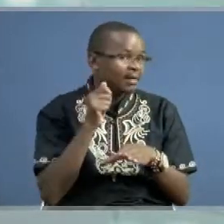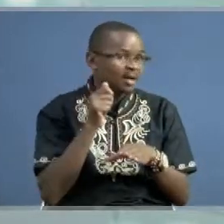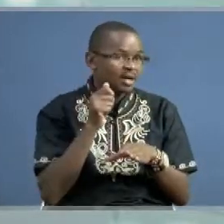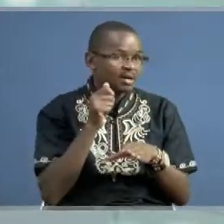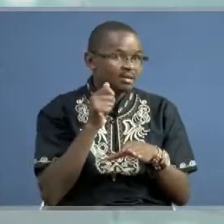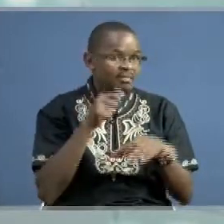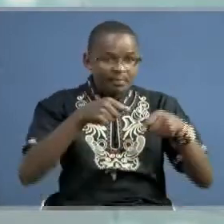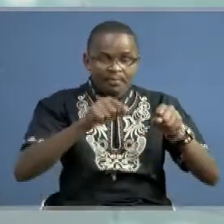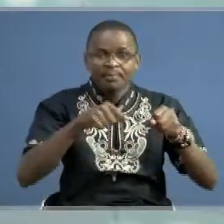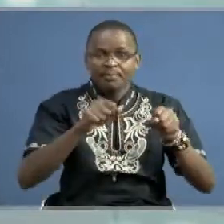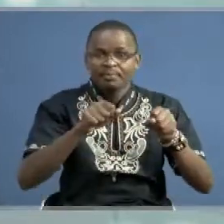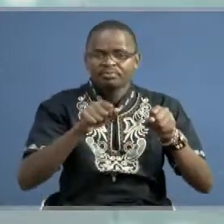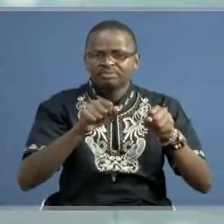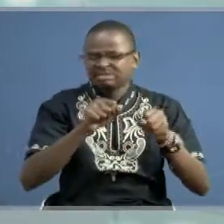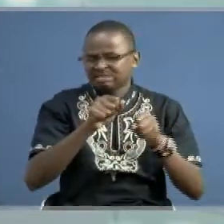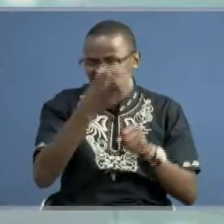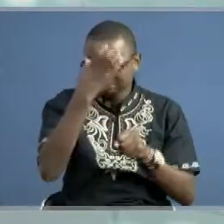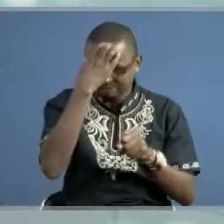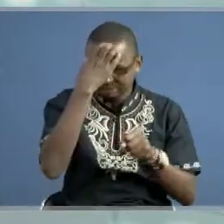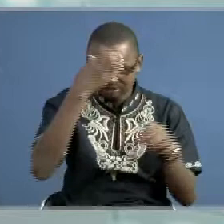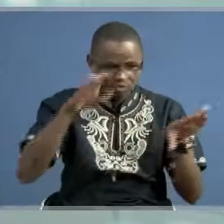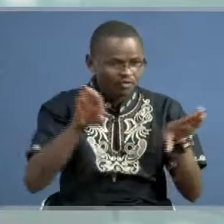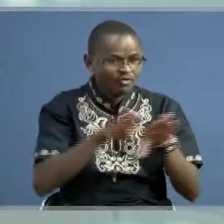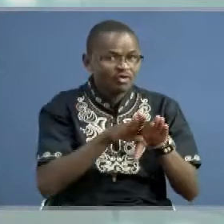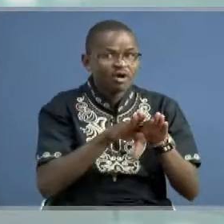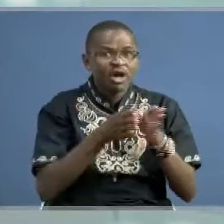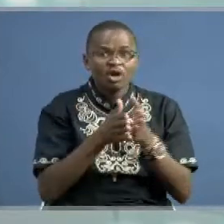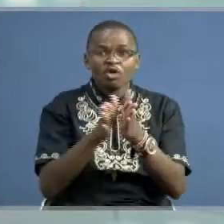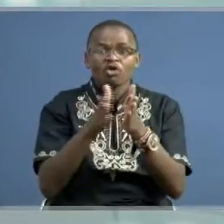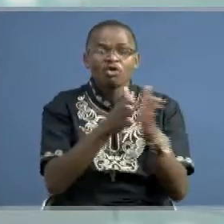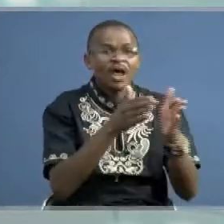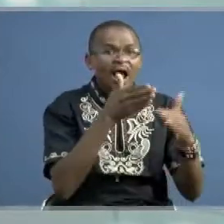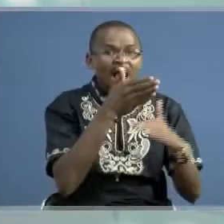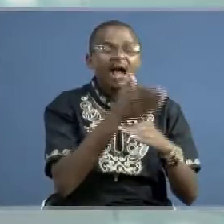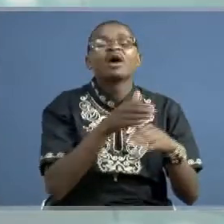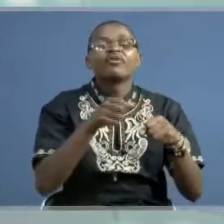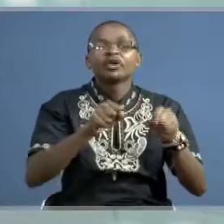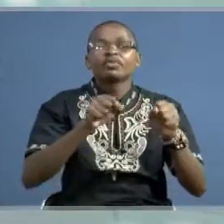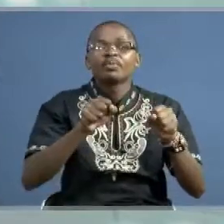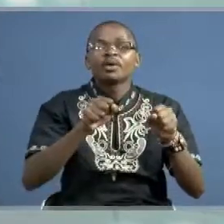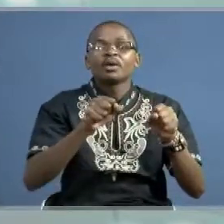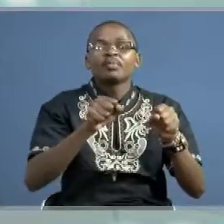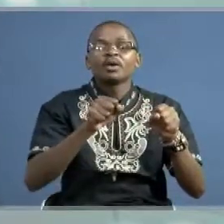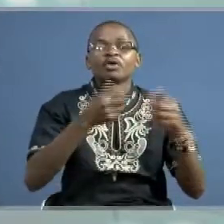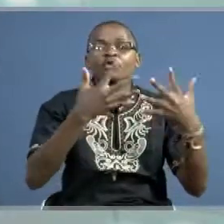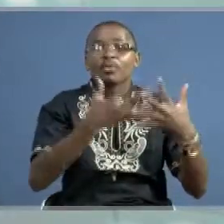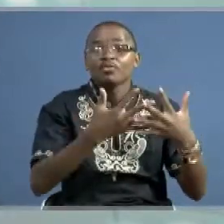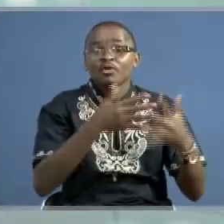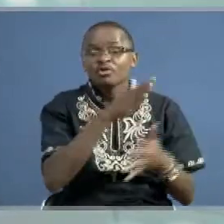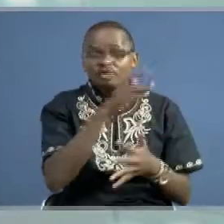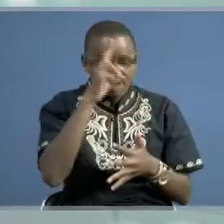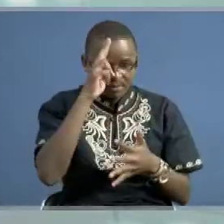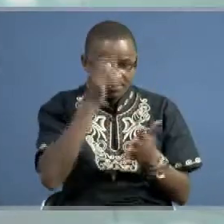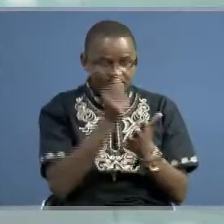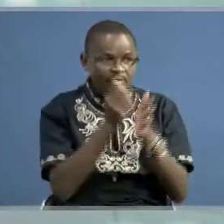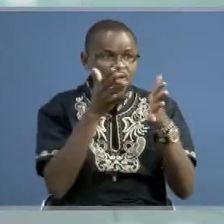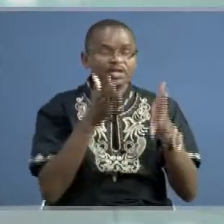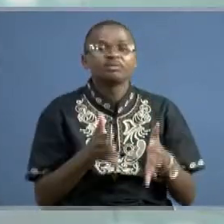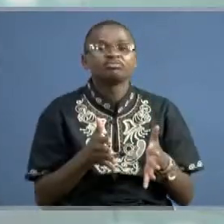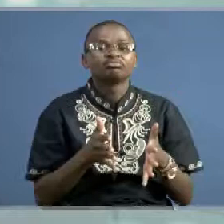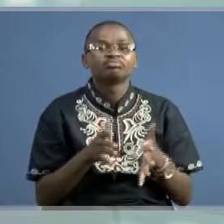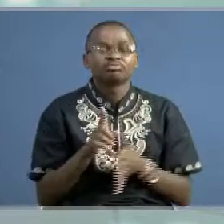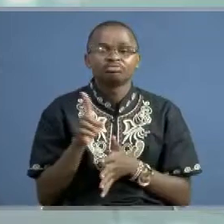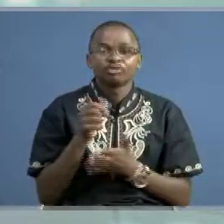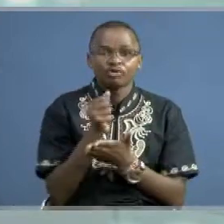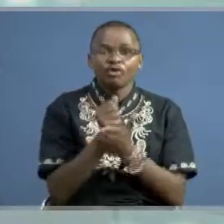waendeshaji pikipiki wenye ghadhabu kufunga barabara baada ya pikipiki 100 kuchukuliwa na maafisa wa polisi eneo hilo.